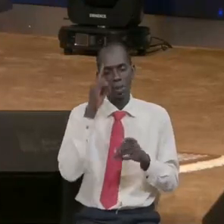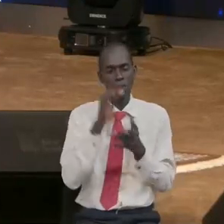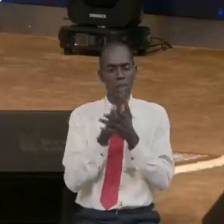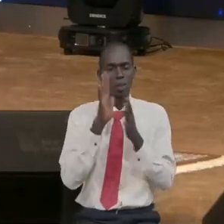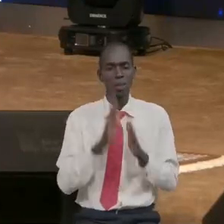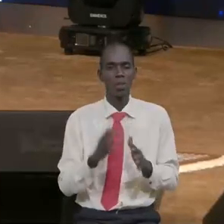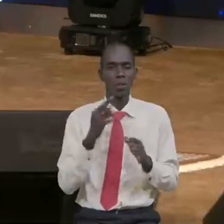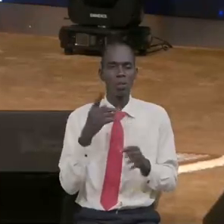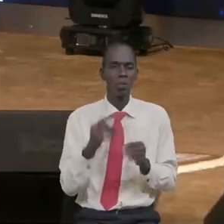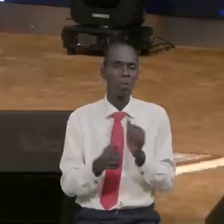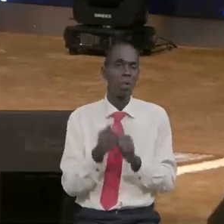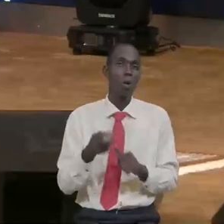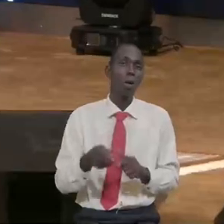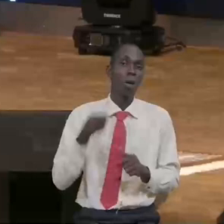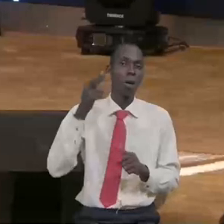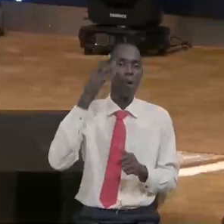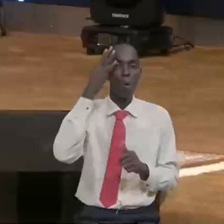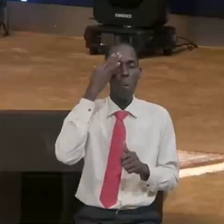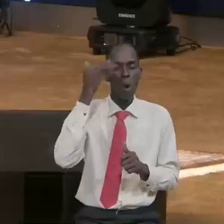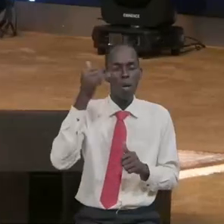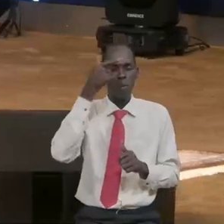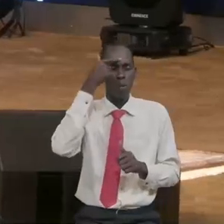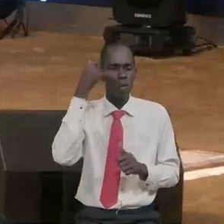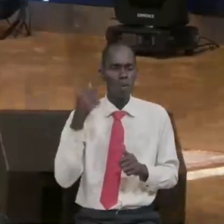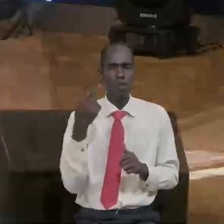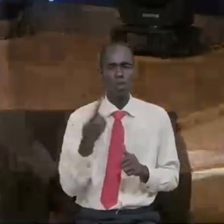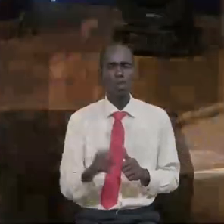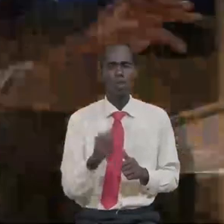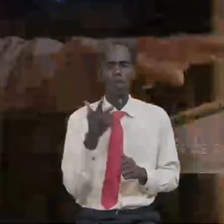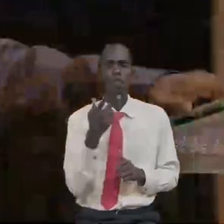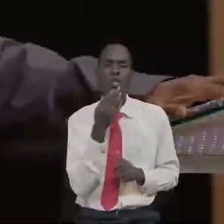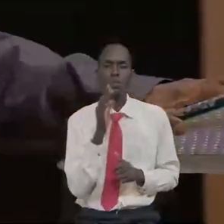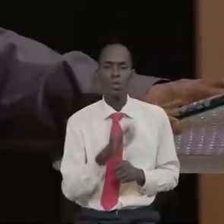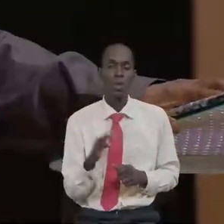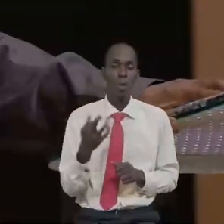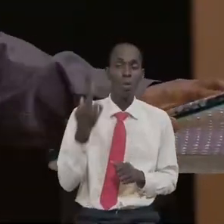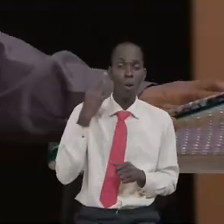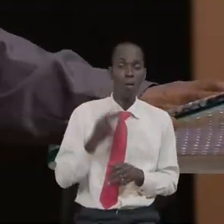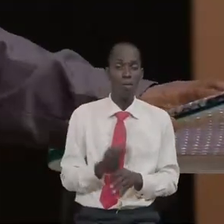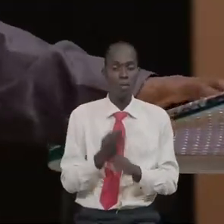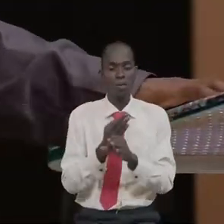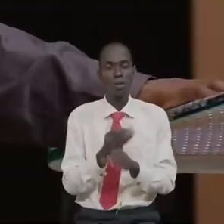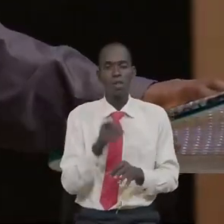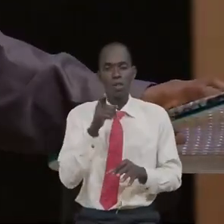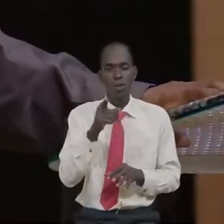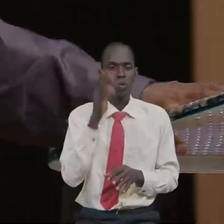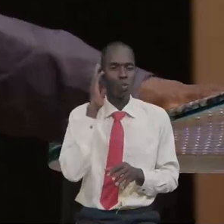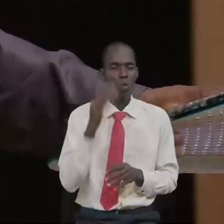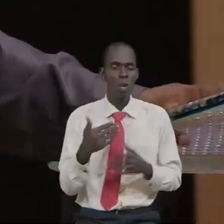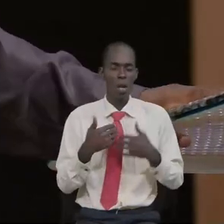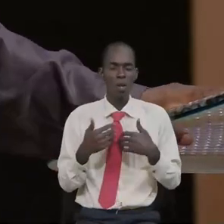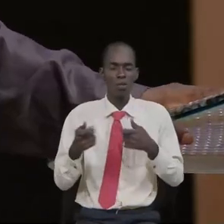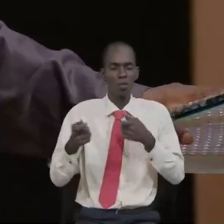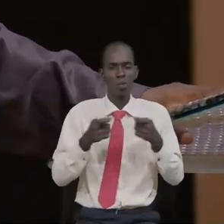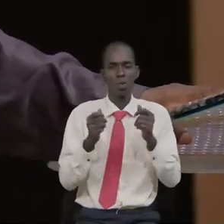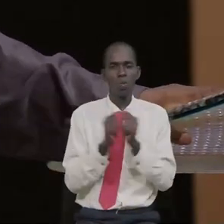Parce que Shadrach, Meshach et Abednego étaient fidèles, alors ils avaient la domination avec le Fils de Dieu